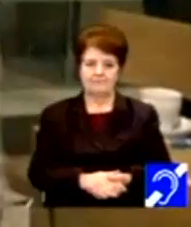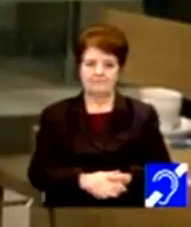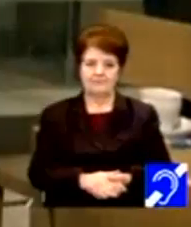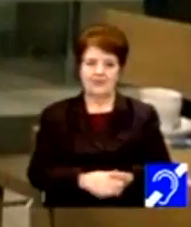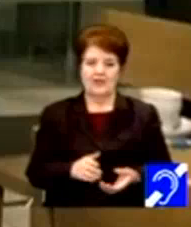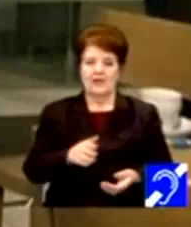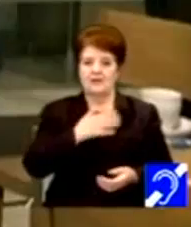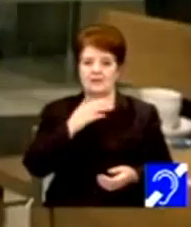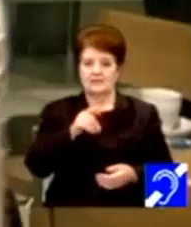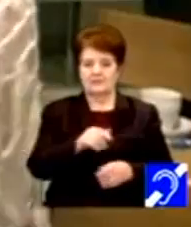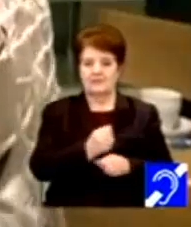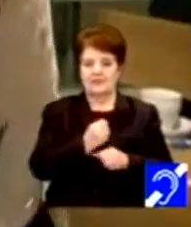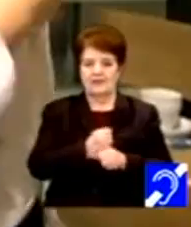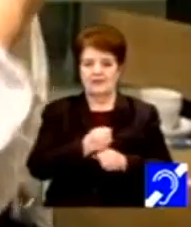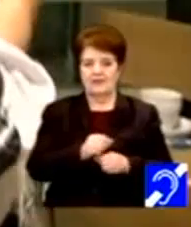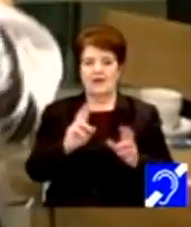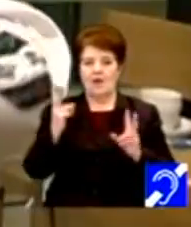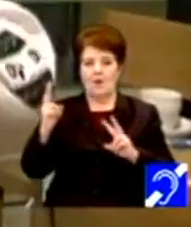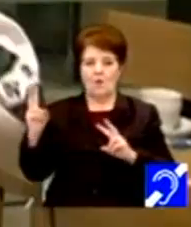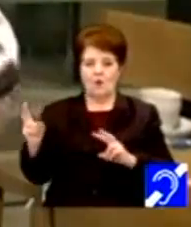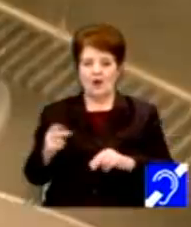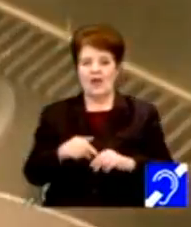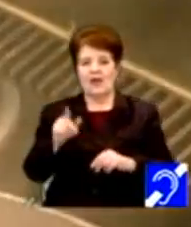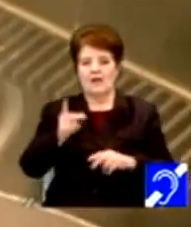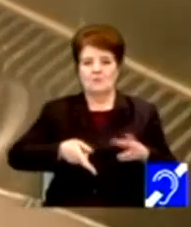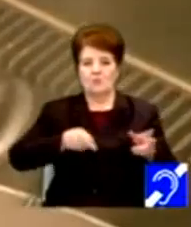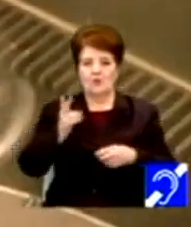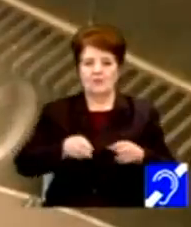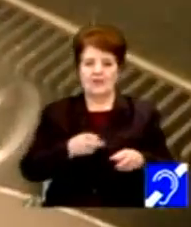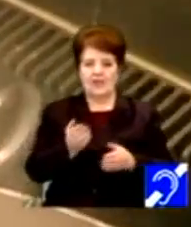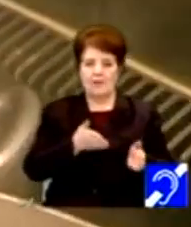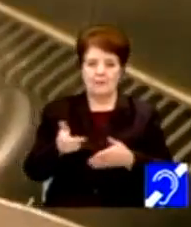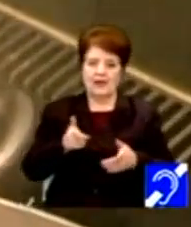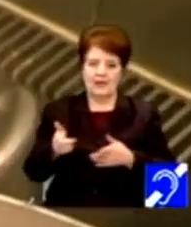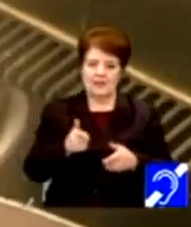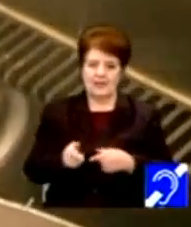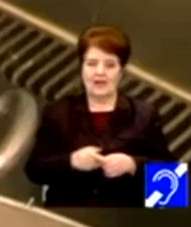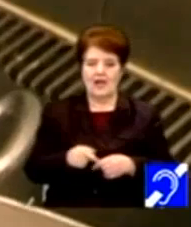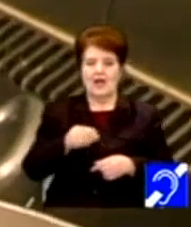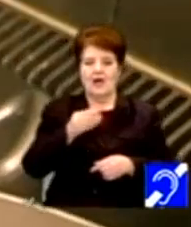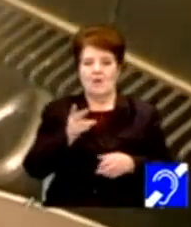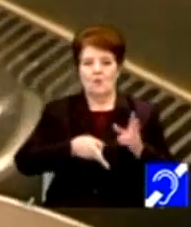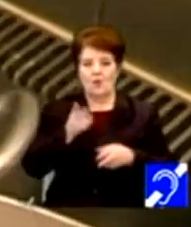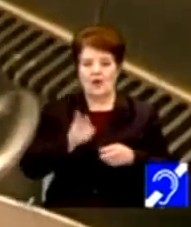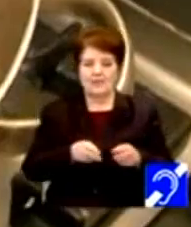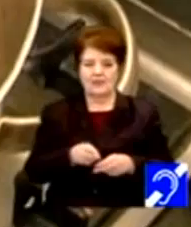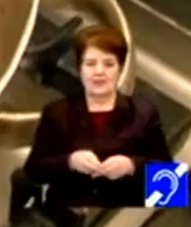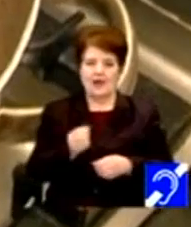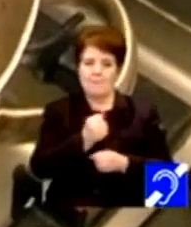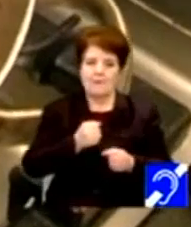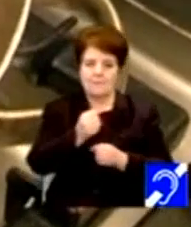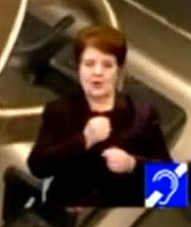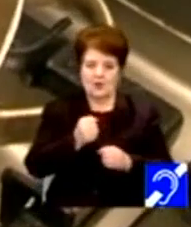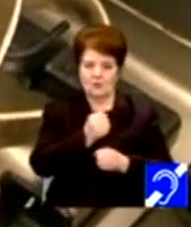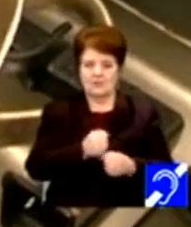În timp ce bosâncenii se încălzesc la o horă pe cinste, în bucătărie a început pregătirea bucatelor alese, din care nu lipsesc mămăliguța